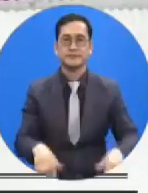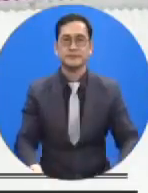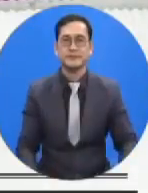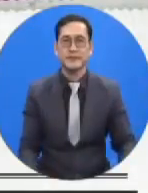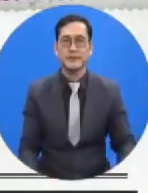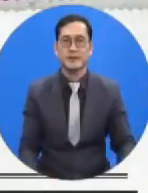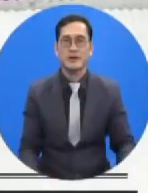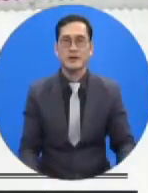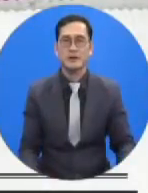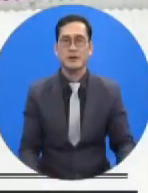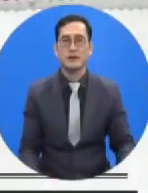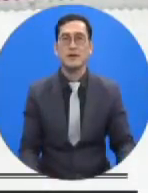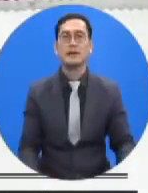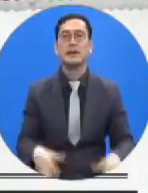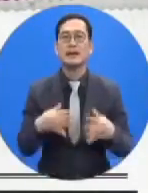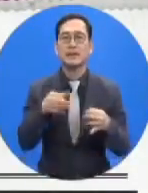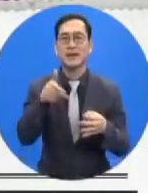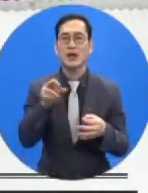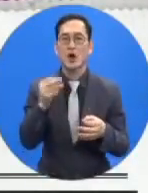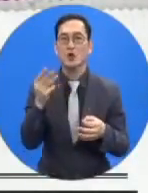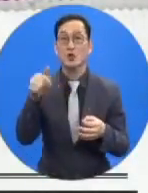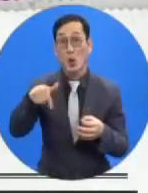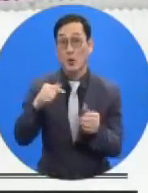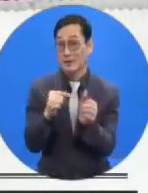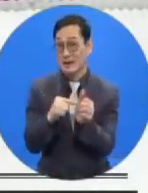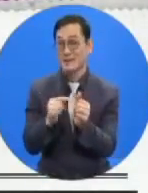이 김경록 씨 재판이군요. 김경록 씨 재판에